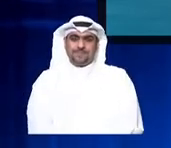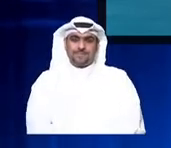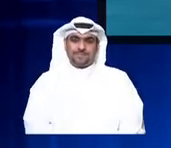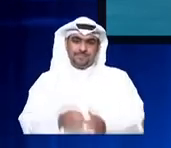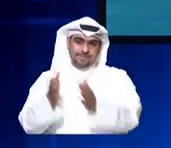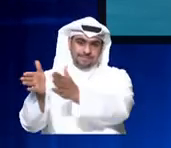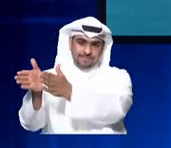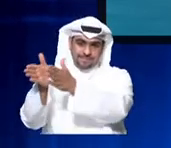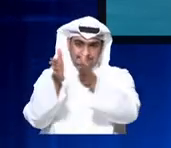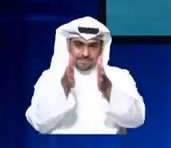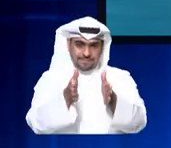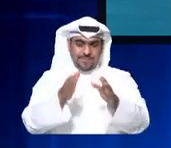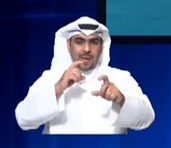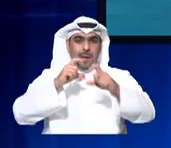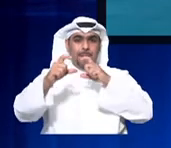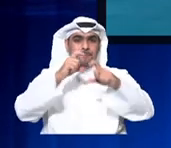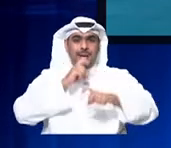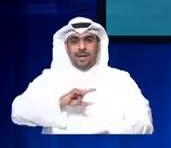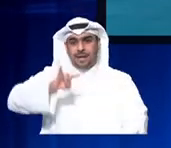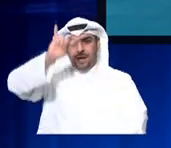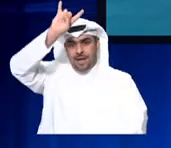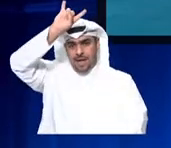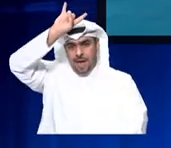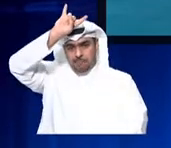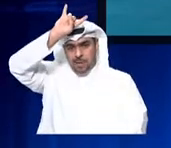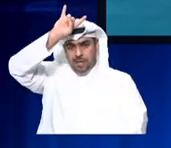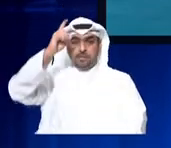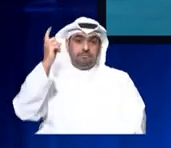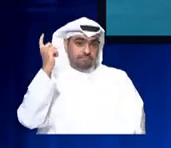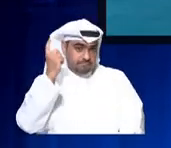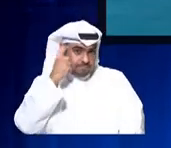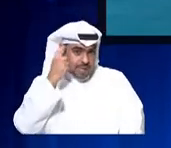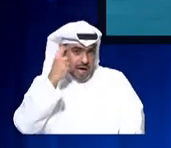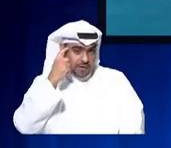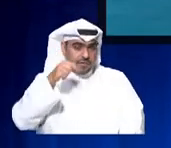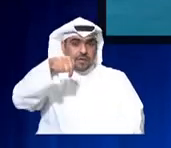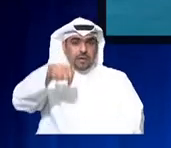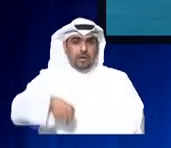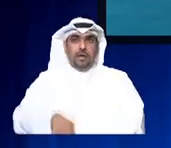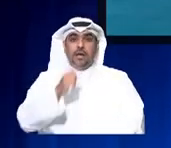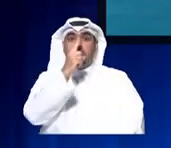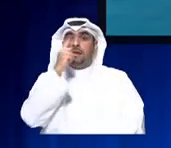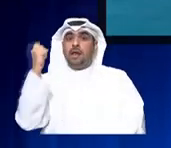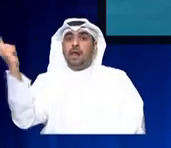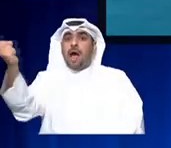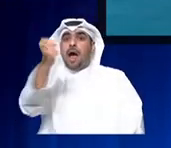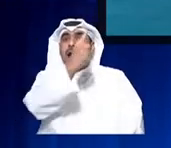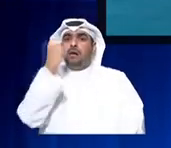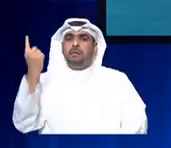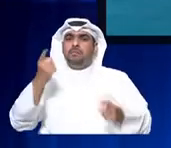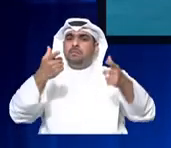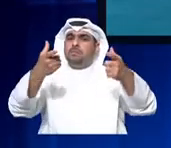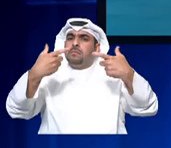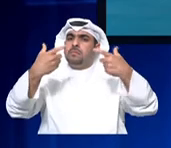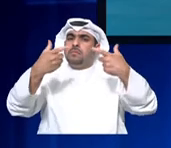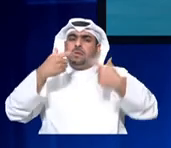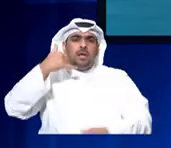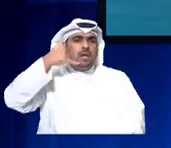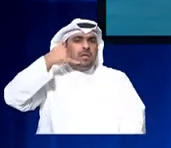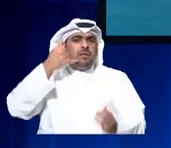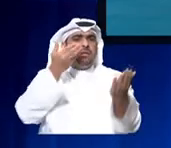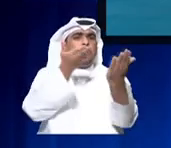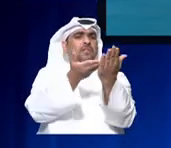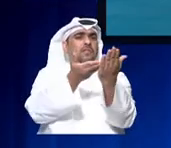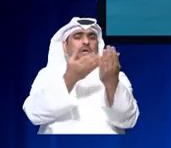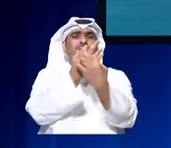الكويت المركزي أيضا وإيمانا منه بأهمية التحول الرقمي وتماشيا مع توجيهات الدولة في هذا المجال